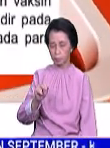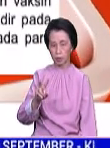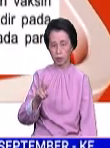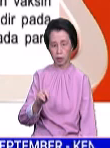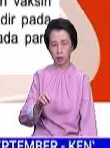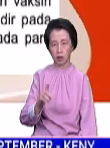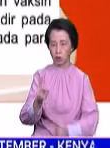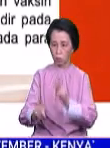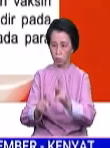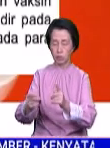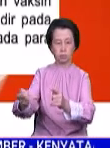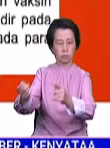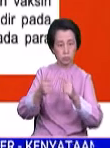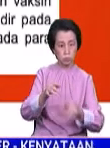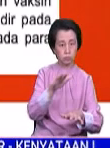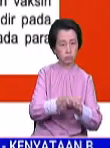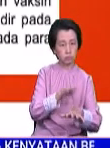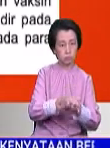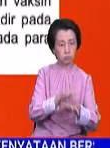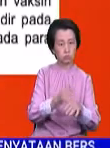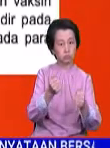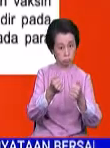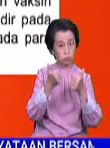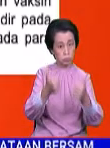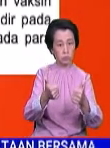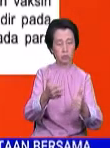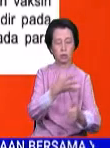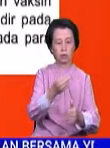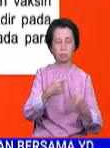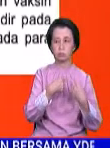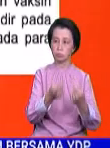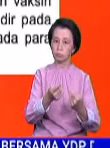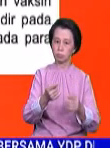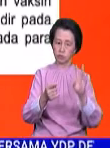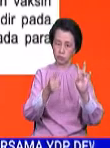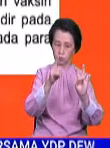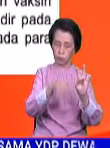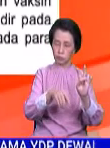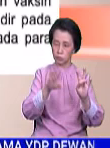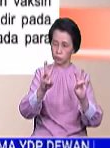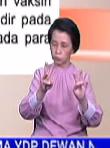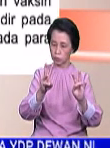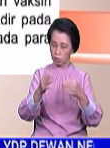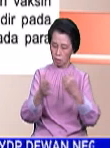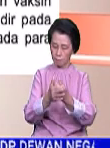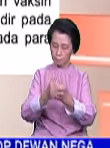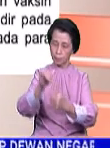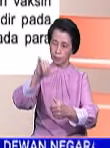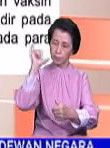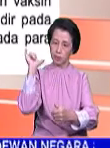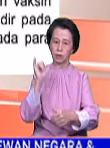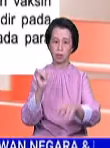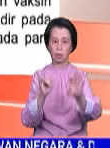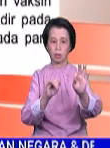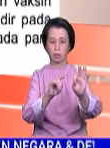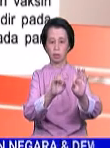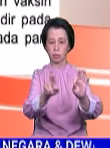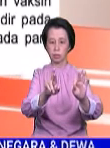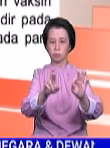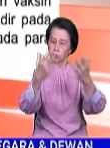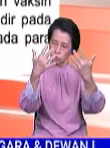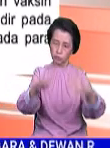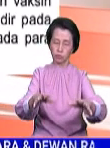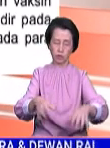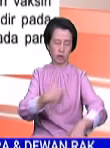terhadap vaksin AstraZeneca amat menggalakkan. Jelasnya, sejak 7 Jun hingga semalam, sebanyak 9,000 dos vaksin